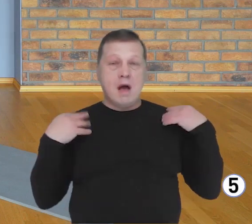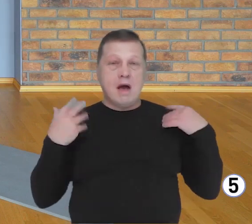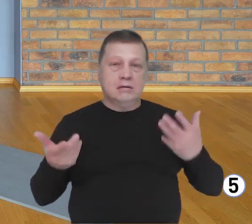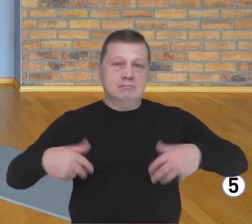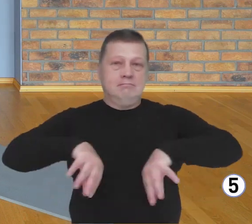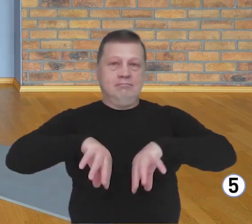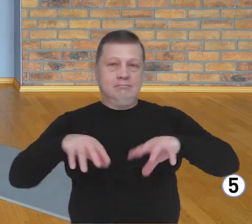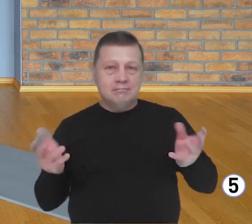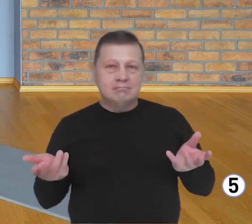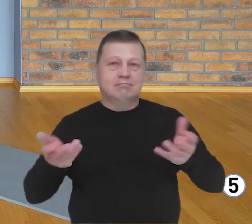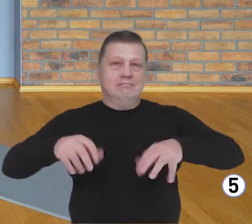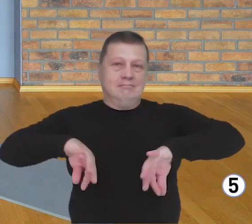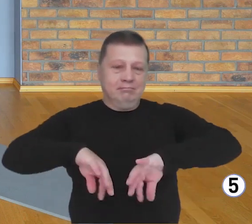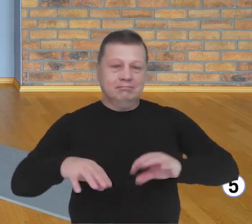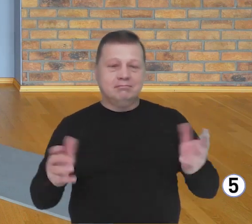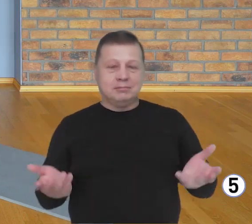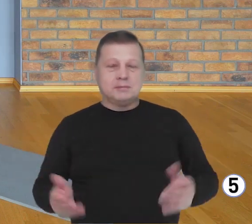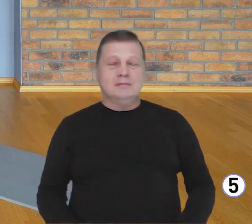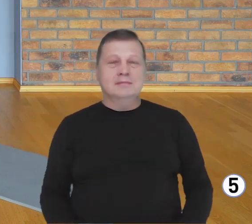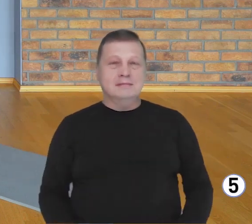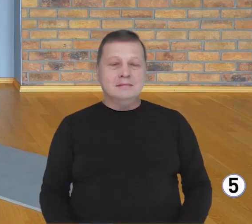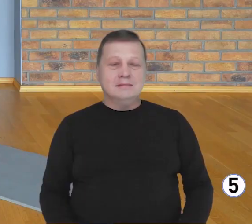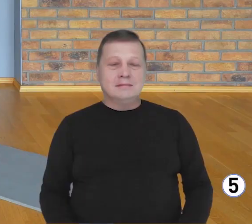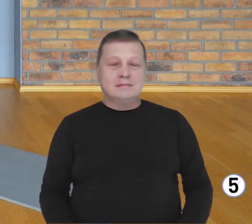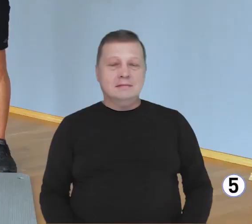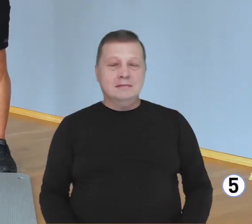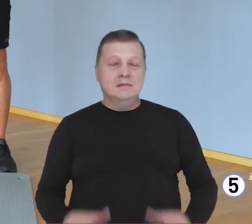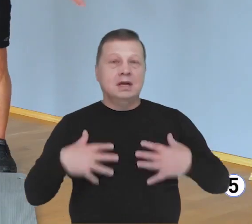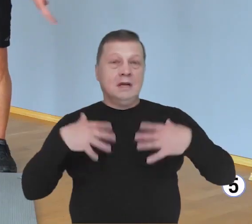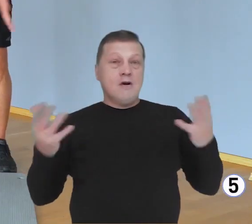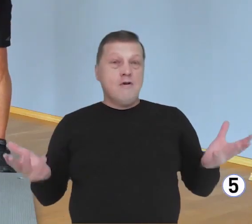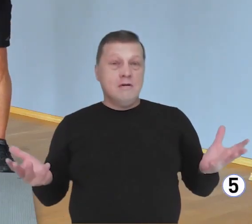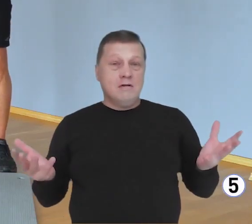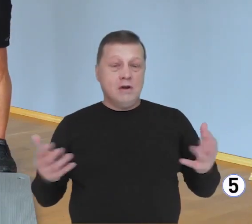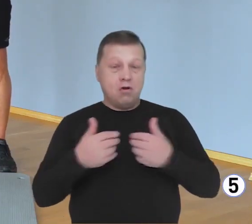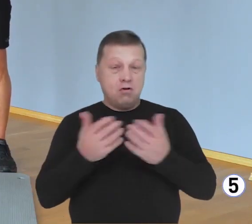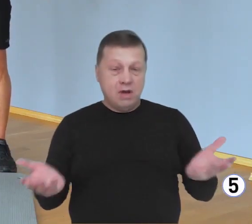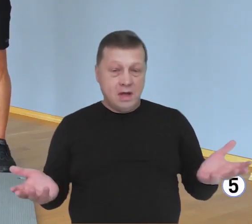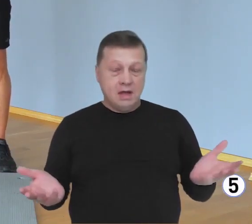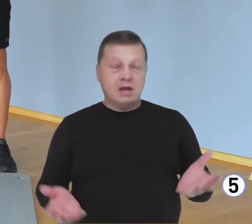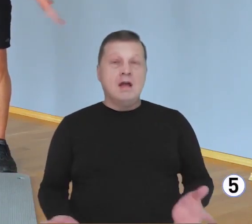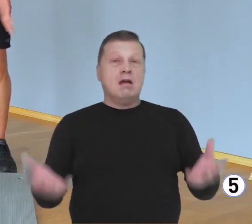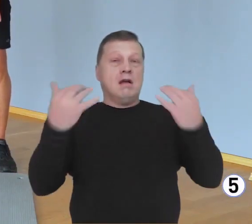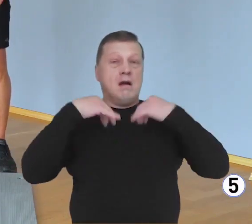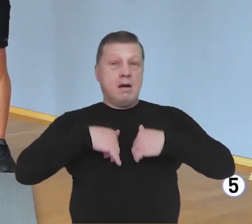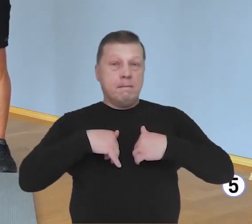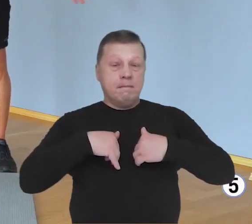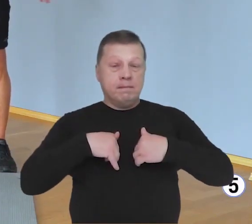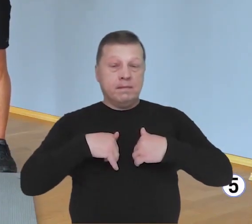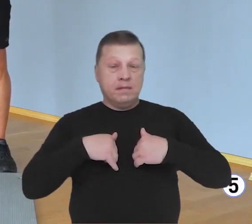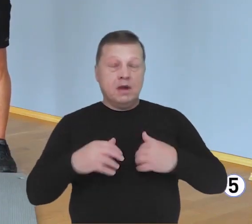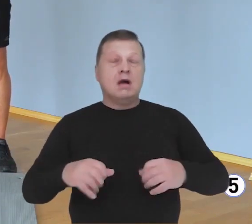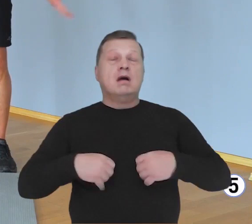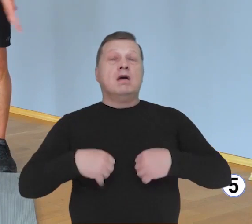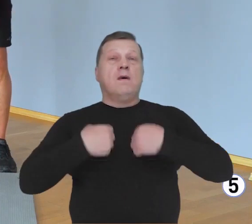Rotacje barków. Do przodu, do tyłu. Otwieramy klatkę piersiową. Nabieramy